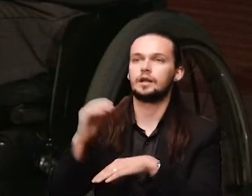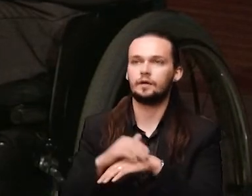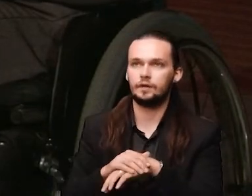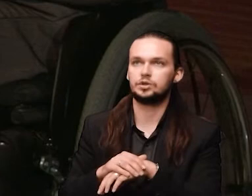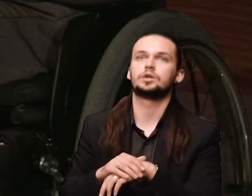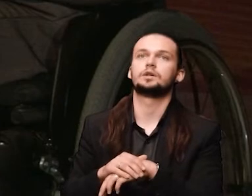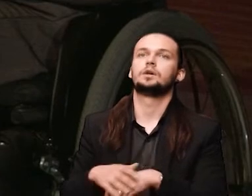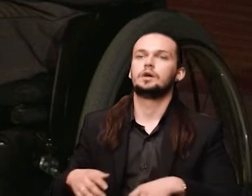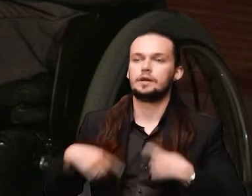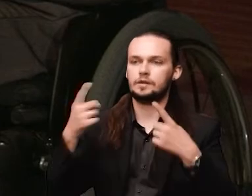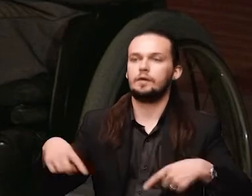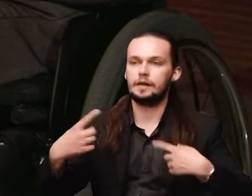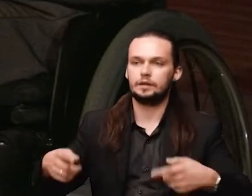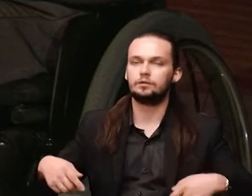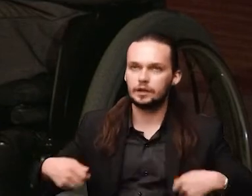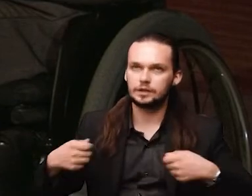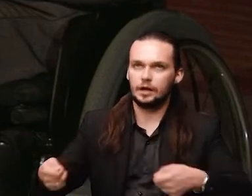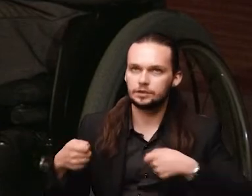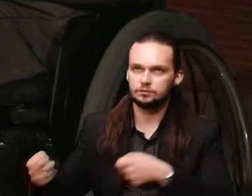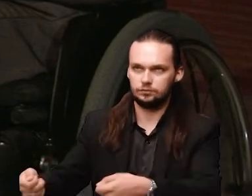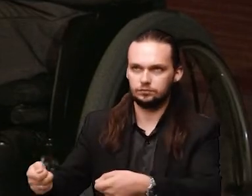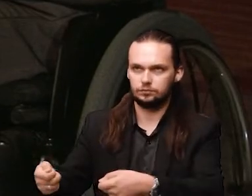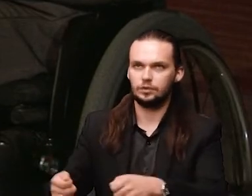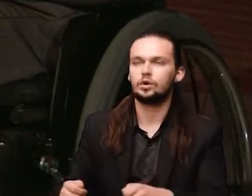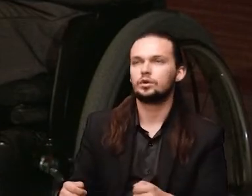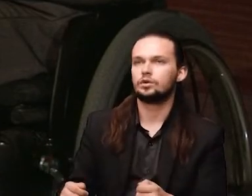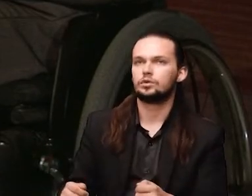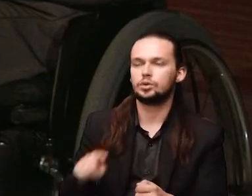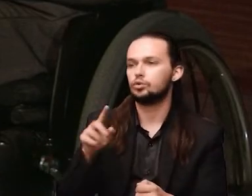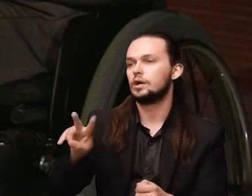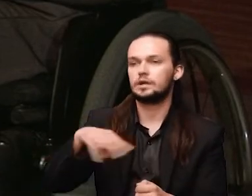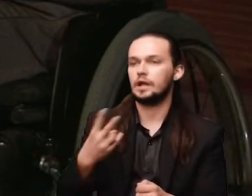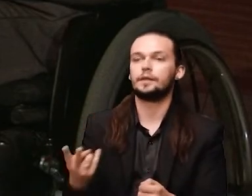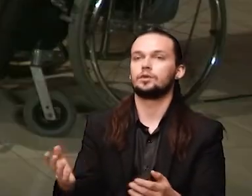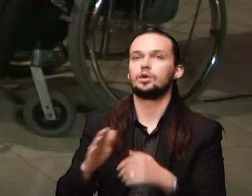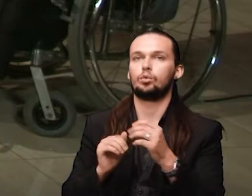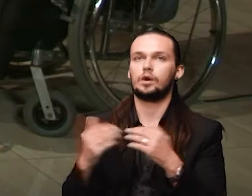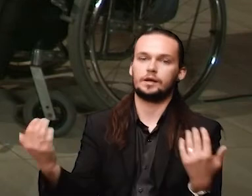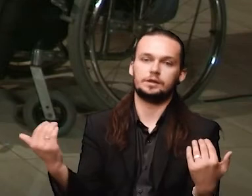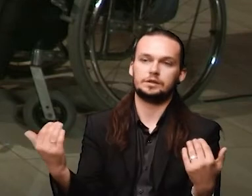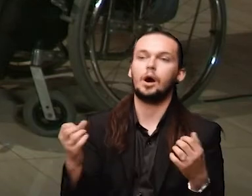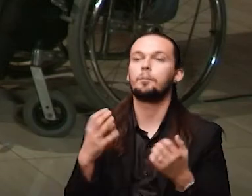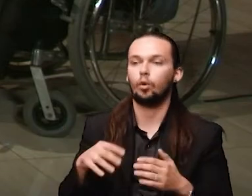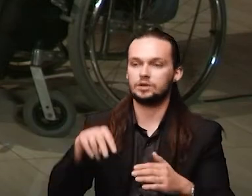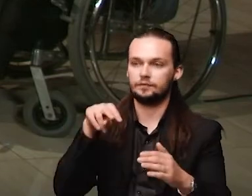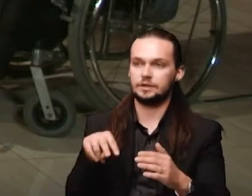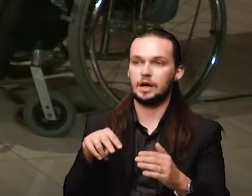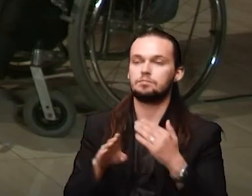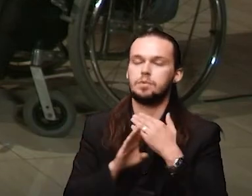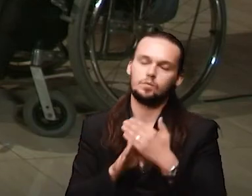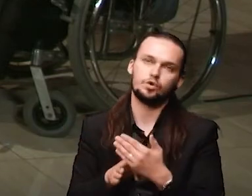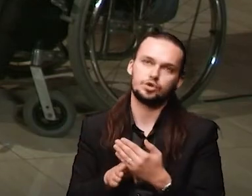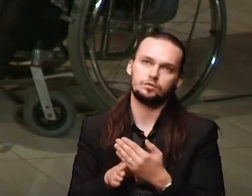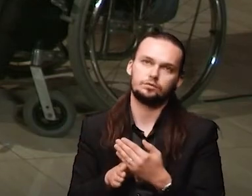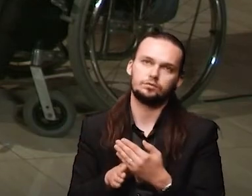неделю проедет. Ну, в день вот, даже, один в день да. Ничего страшного, если он подстрахует на эскалаторе. Ему же не надо его на руках нести. Просто встать сзади за